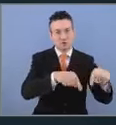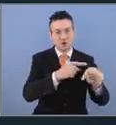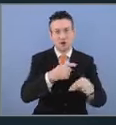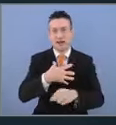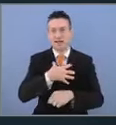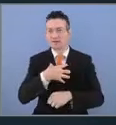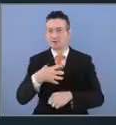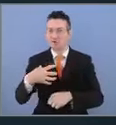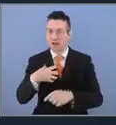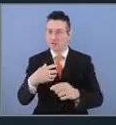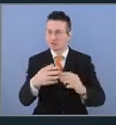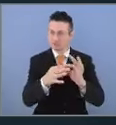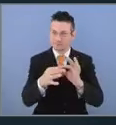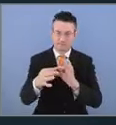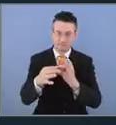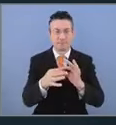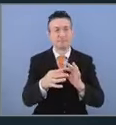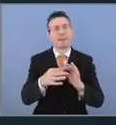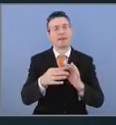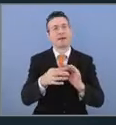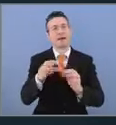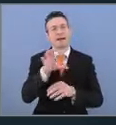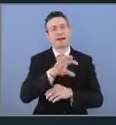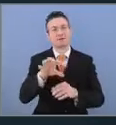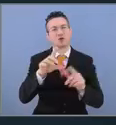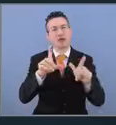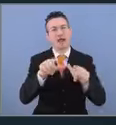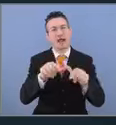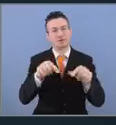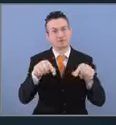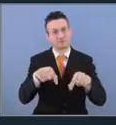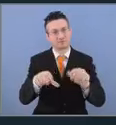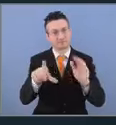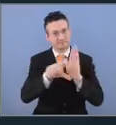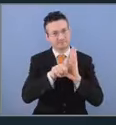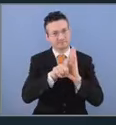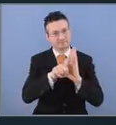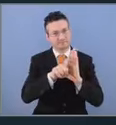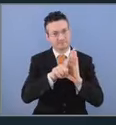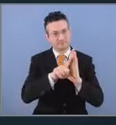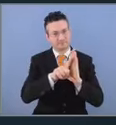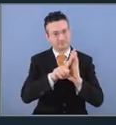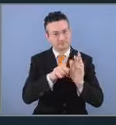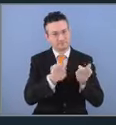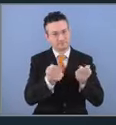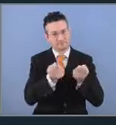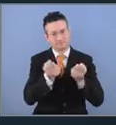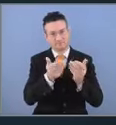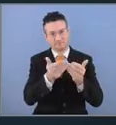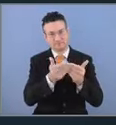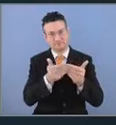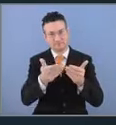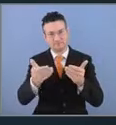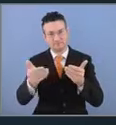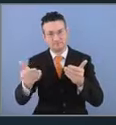questa legislatura, se verrà ricordata, verrà anche ricordata per ciò che si è fatto